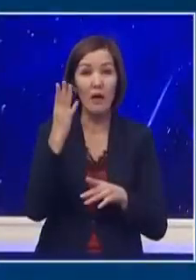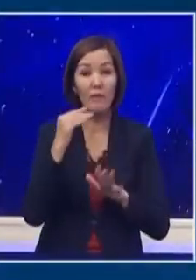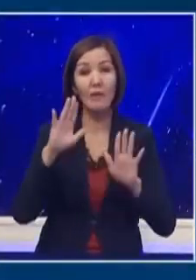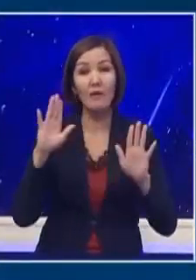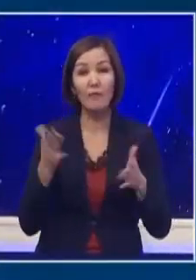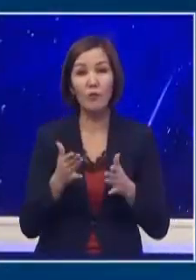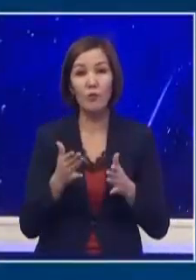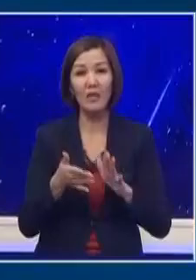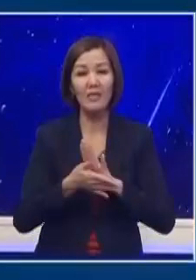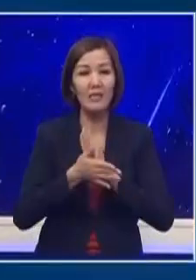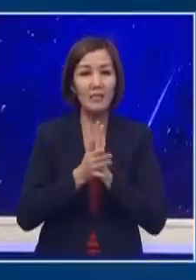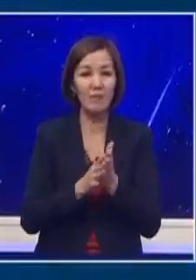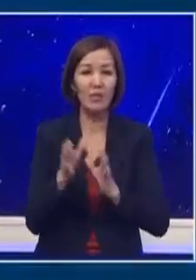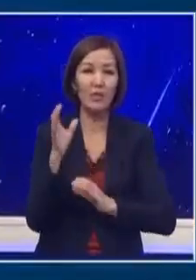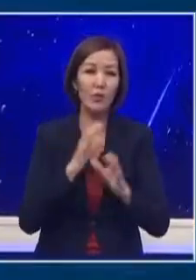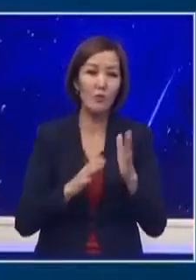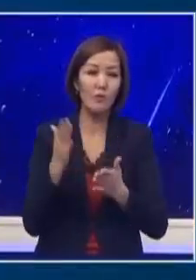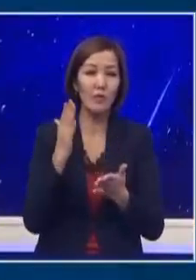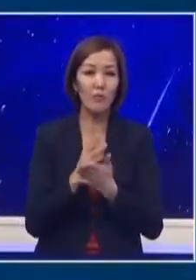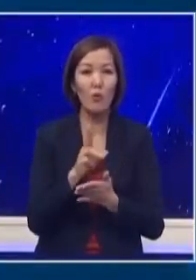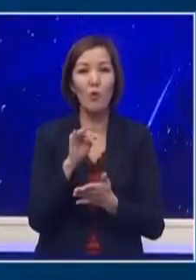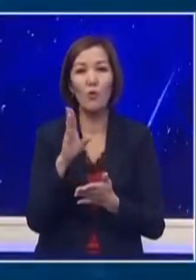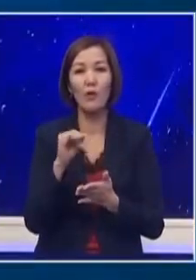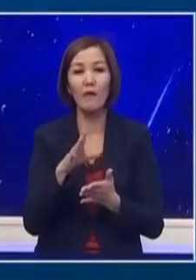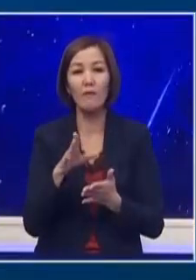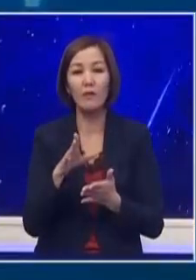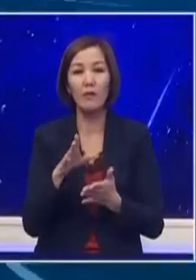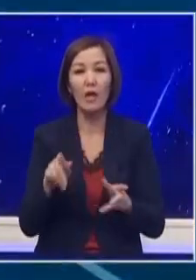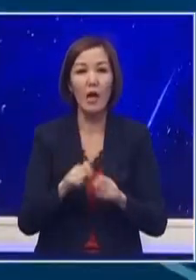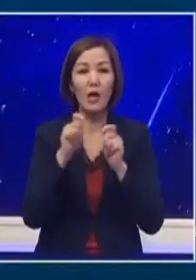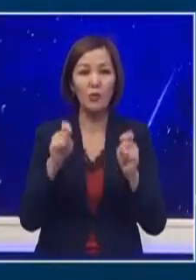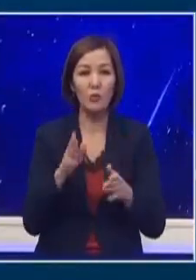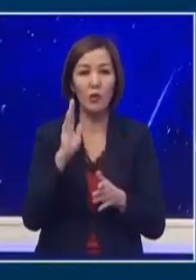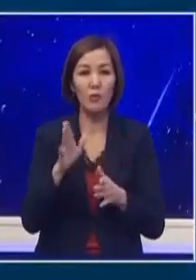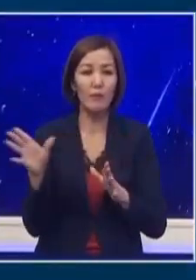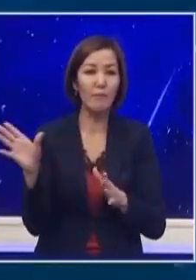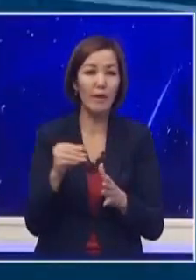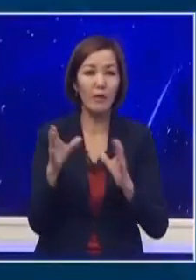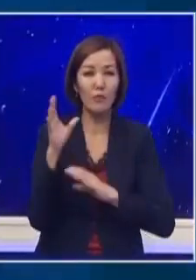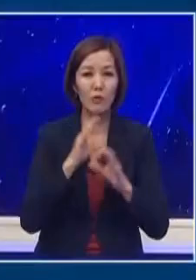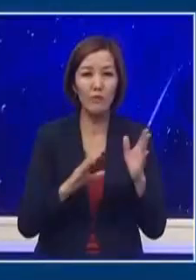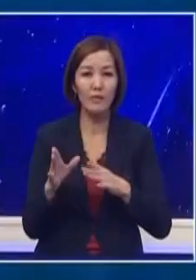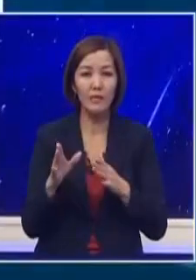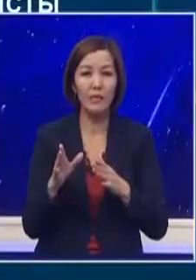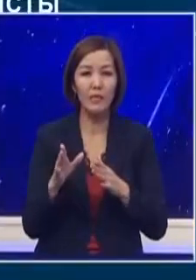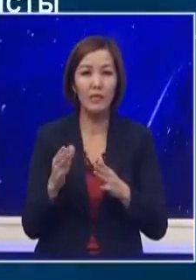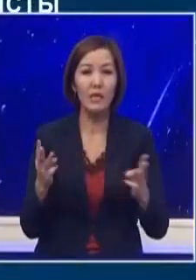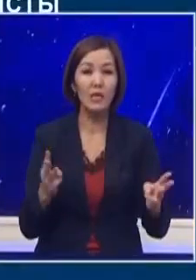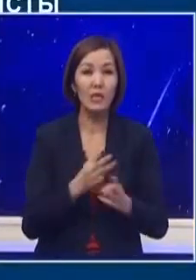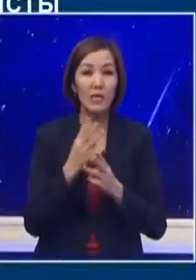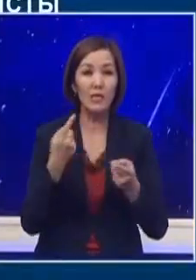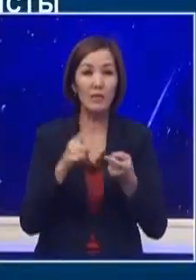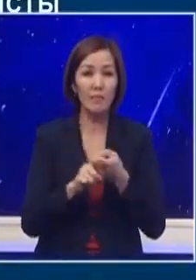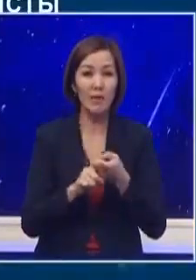Алматыға мүлдем сыймай жатқан университет болса, оның Қонаевта өз кампусын ашуына болады. Барлығы